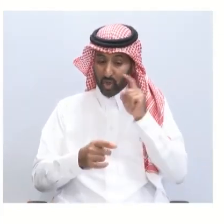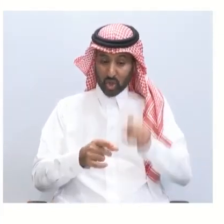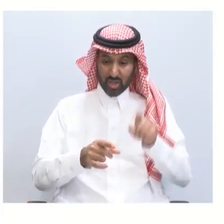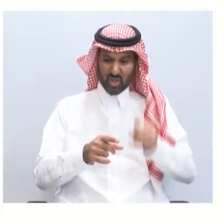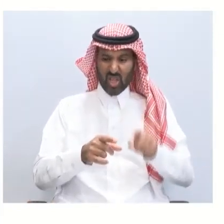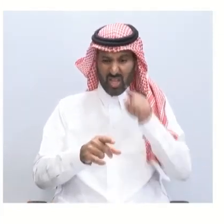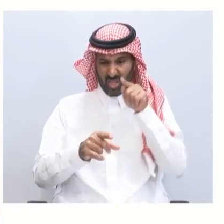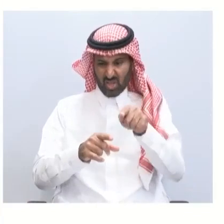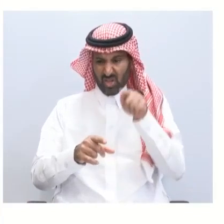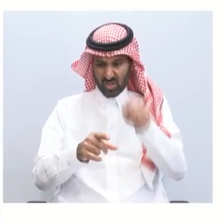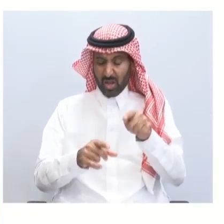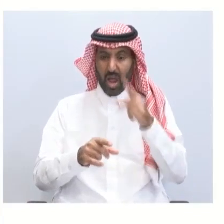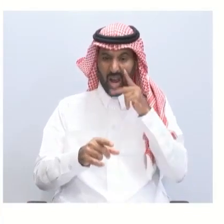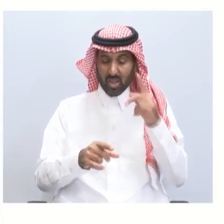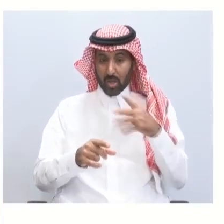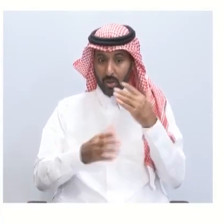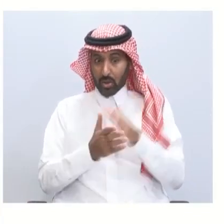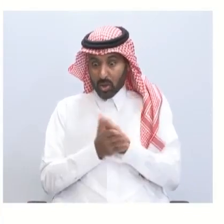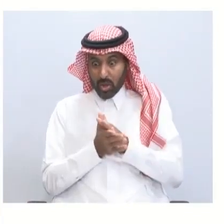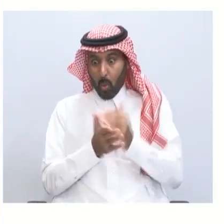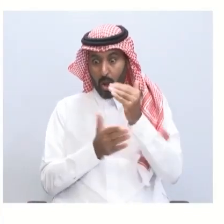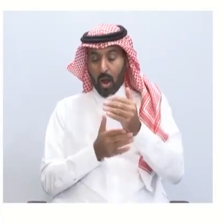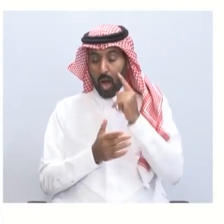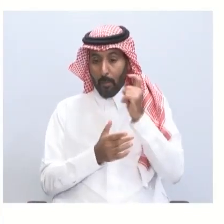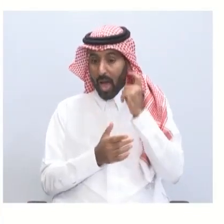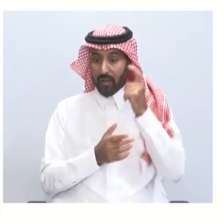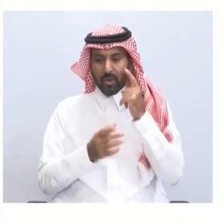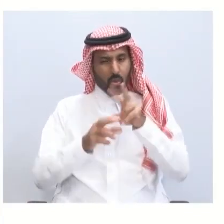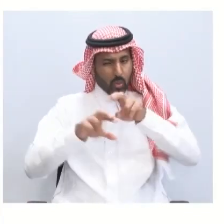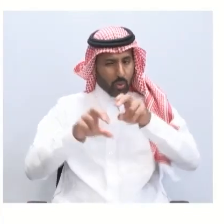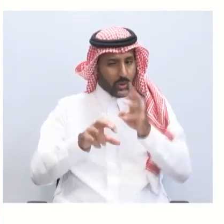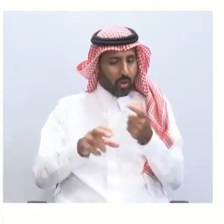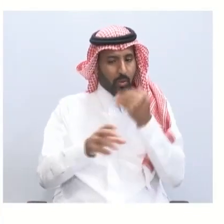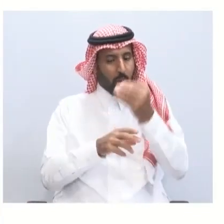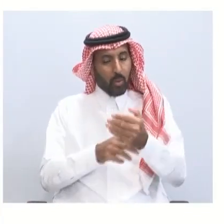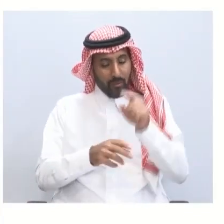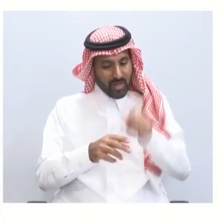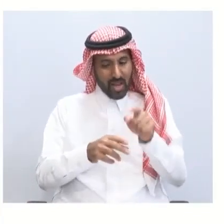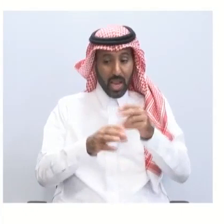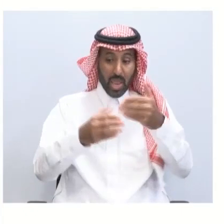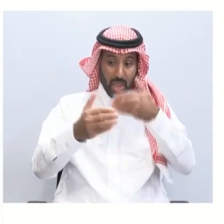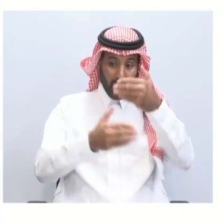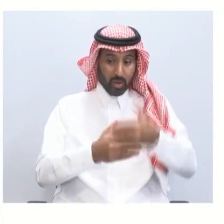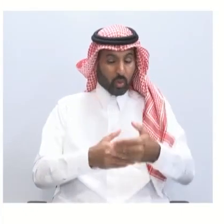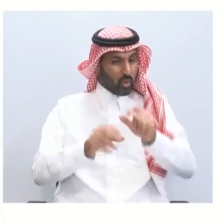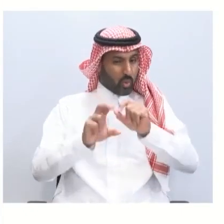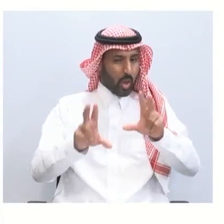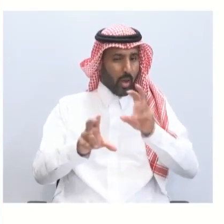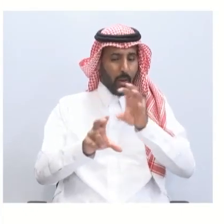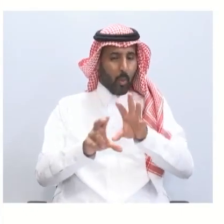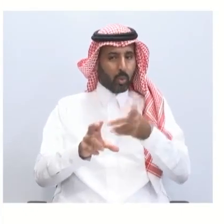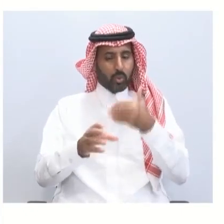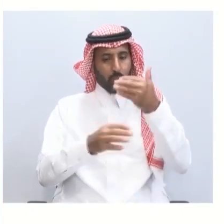بجعله اكثر تشويقا وفضو لاكتشاف ما يوجد خلف هذا الاعلان